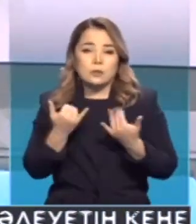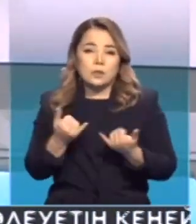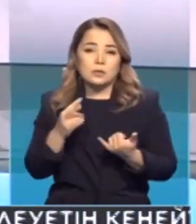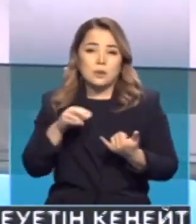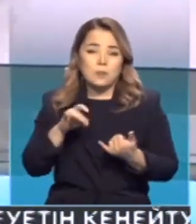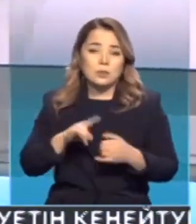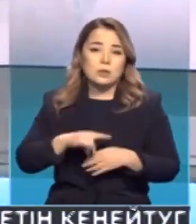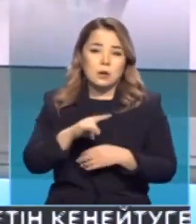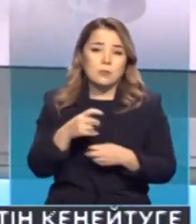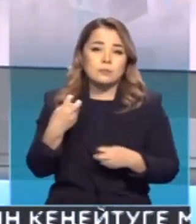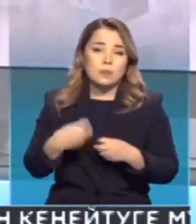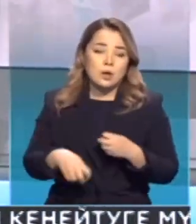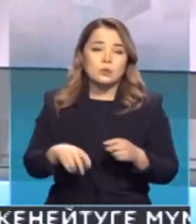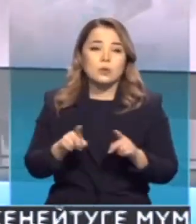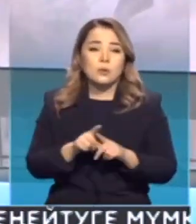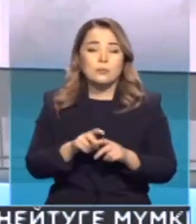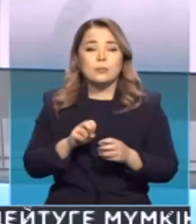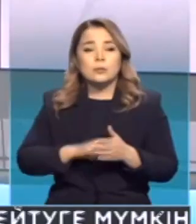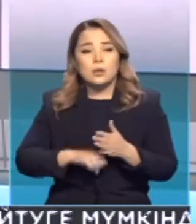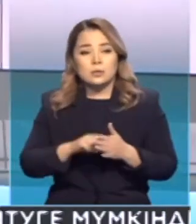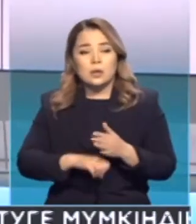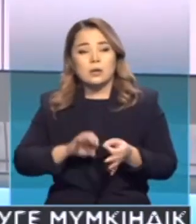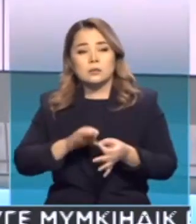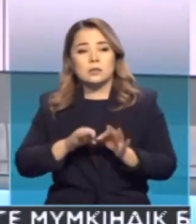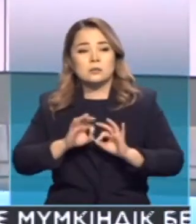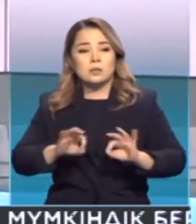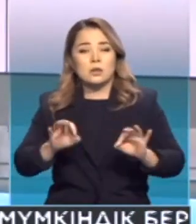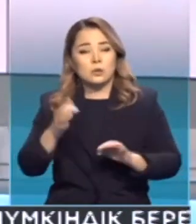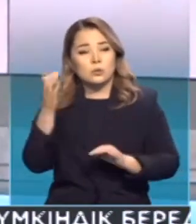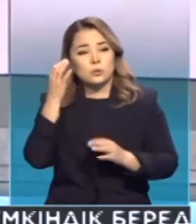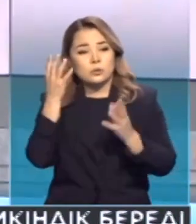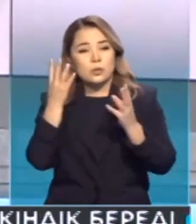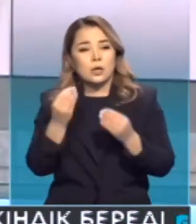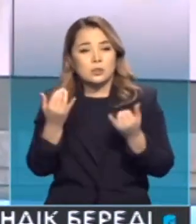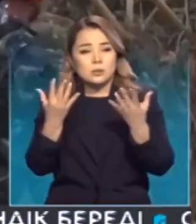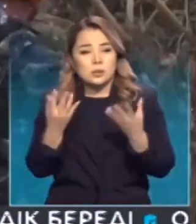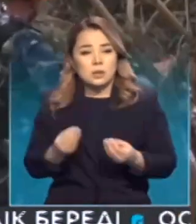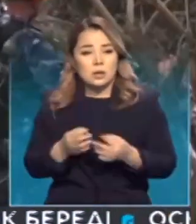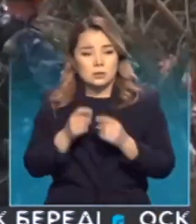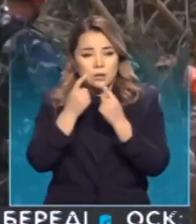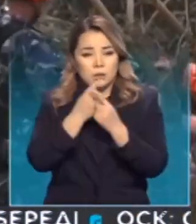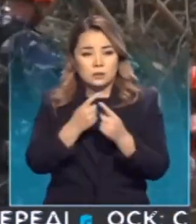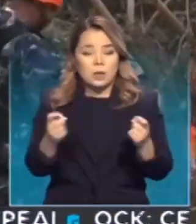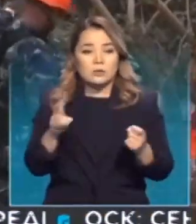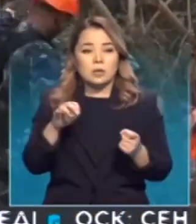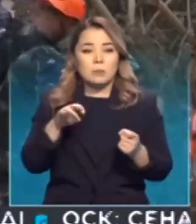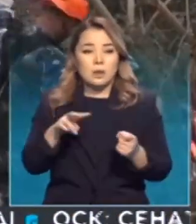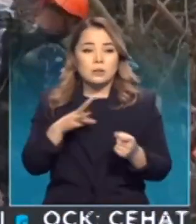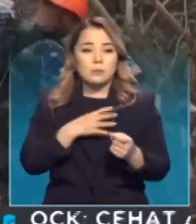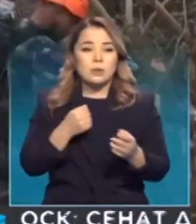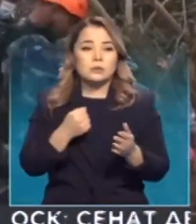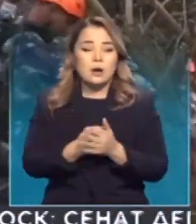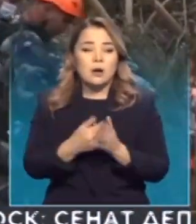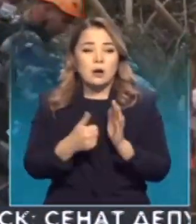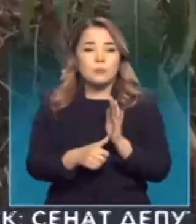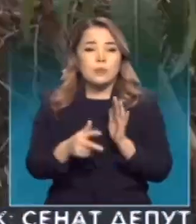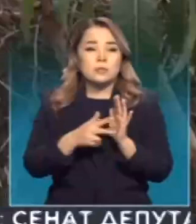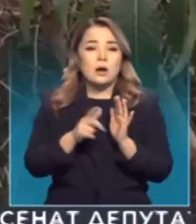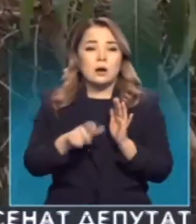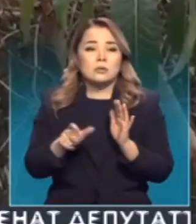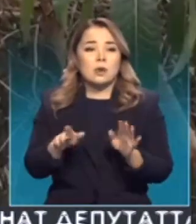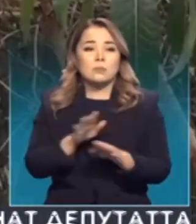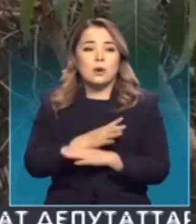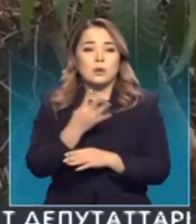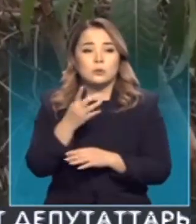ұшақ апатына қатысты қаралы күн жарияланды. Тақырыпты тілші тарқатады. Непалда ұшақ апатынан 68 адам қаза тауып,